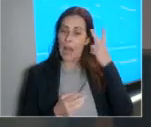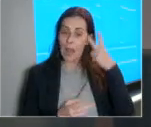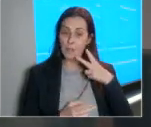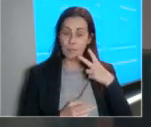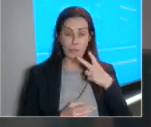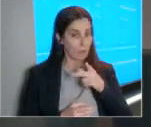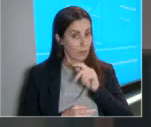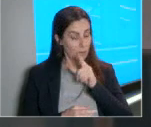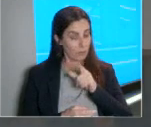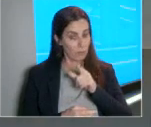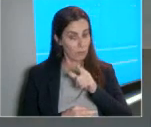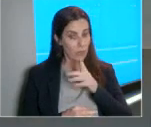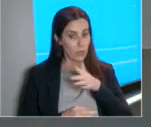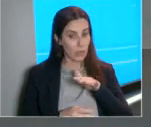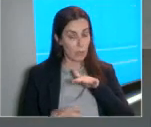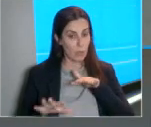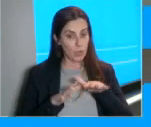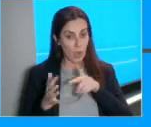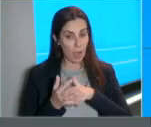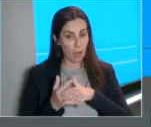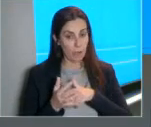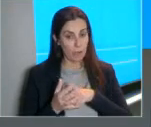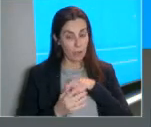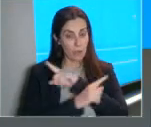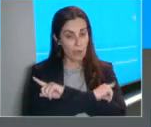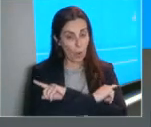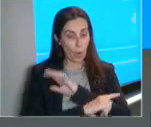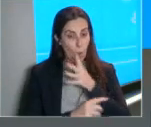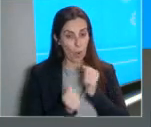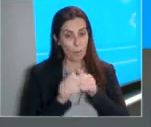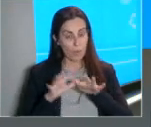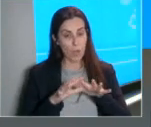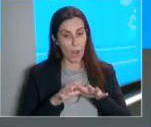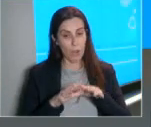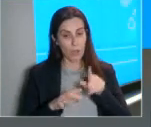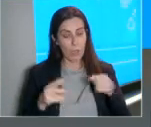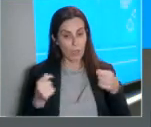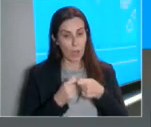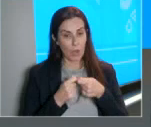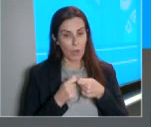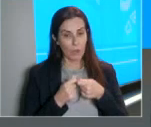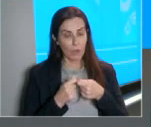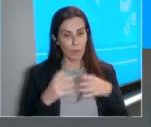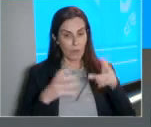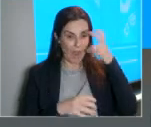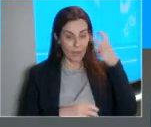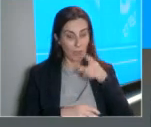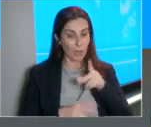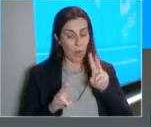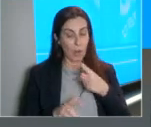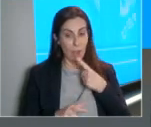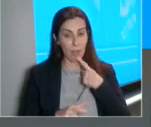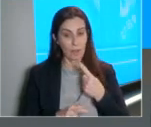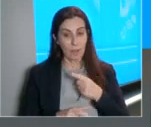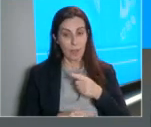האם לא תשבו בממשלה שיש בה תמיכה או הימנעות או אפשור של קיומה של ממשלה, כאשר זה תלוי במשותפת. אז האם תוכל